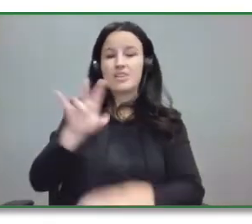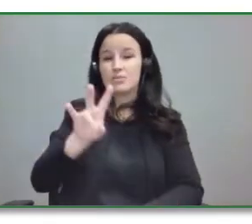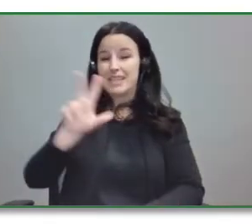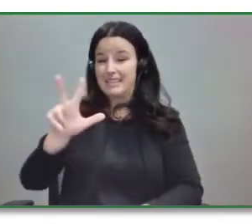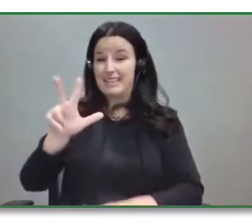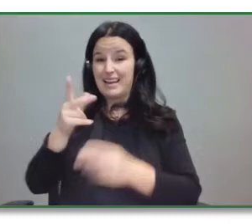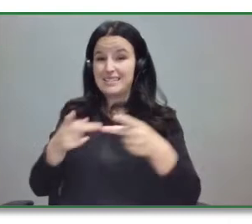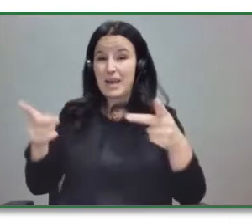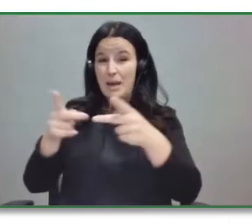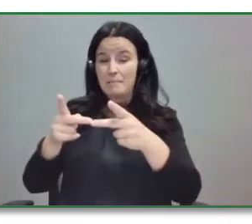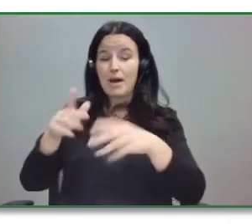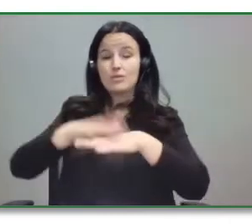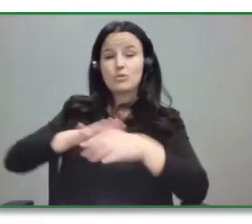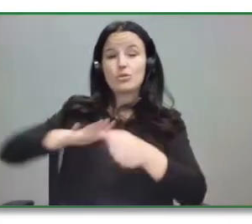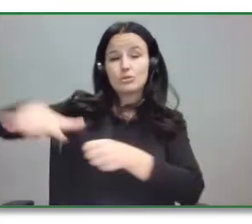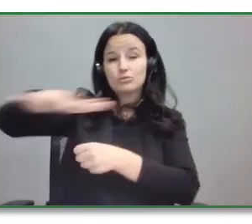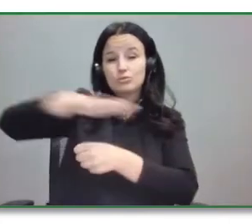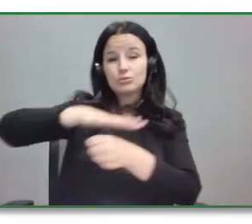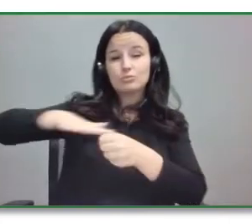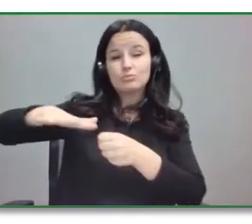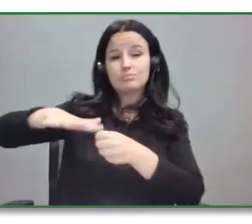couvrant une superficie de